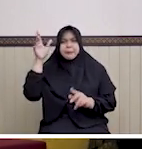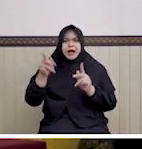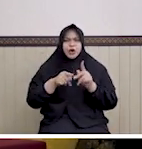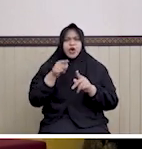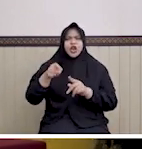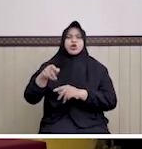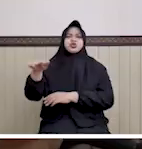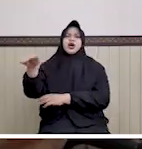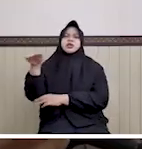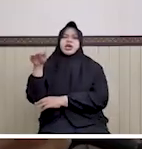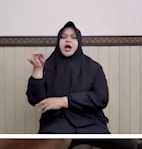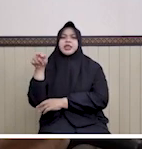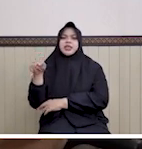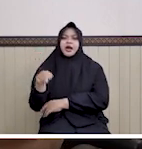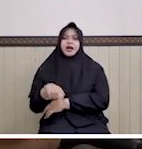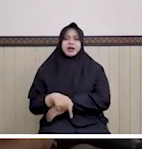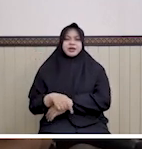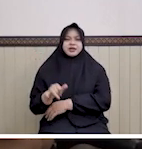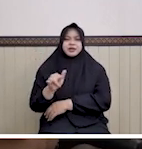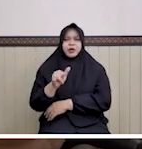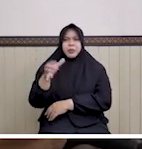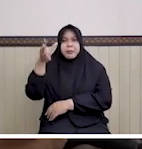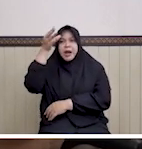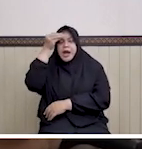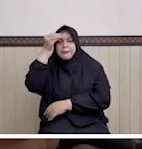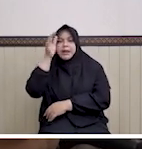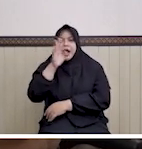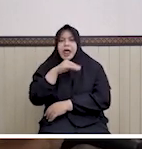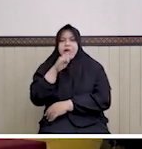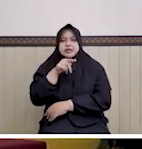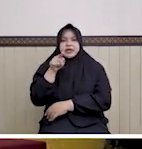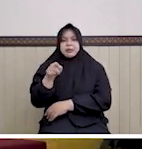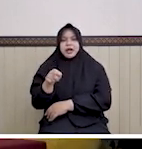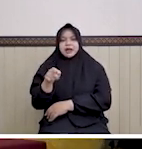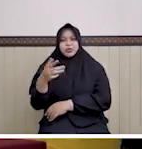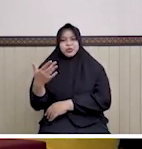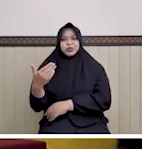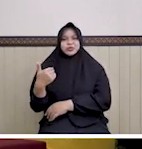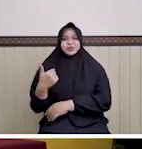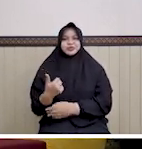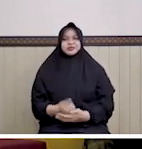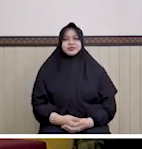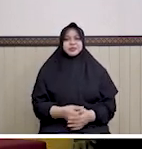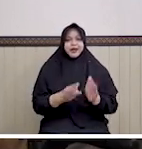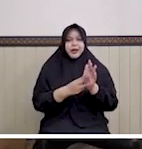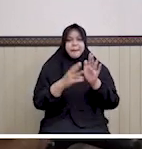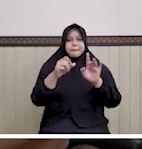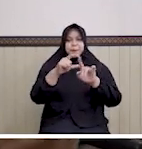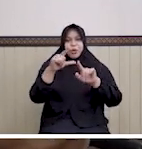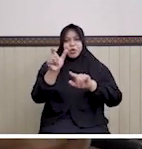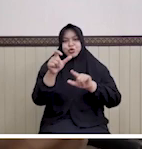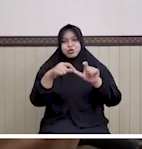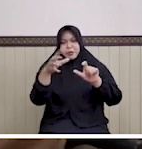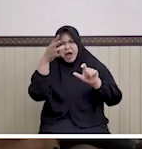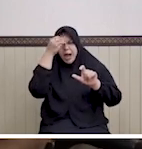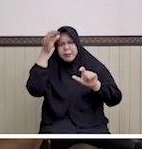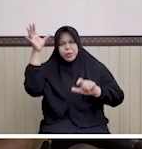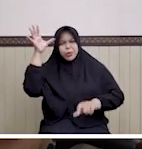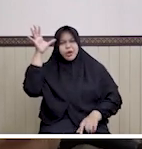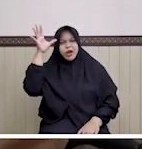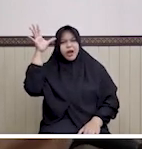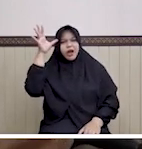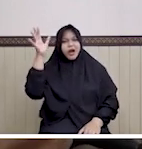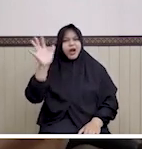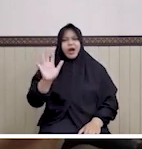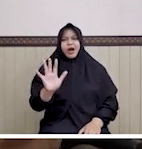ini adalah kejahatan dak memahami modus dibalik ya dibalik itu ada udang dibalik bakwan ihhh yang saya nangis